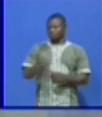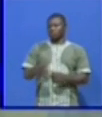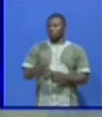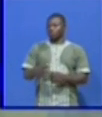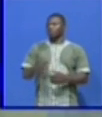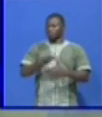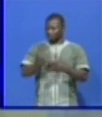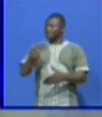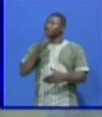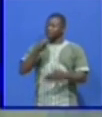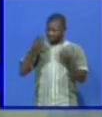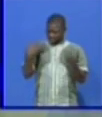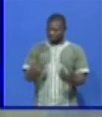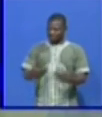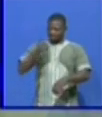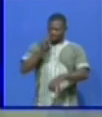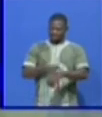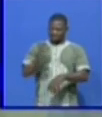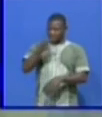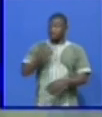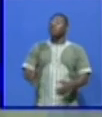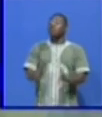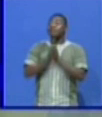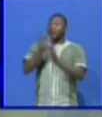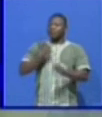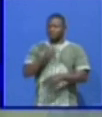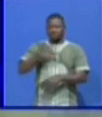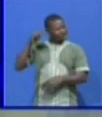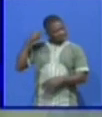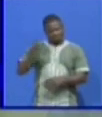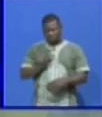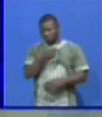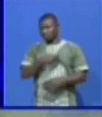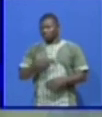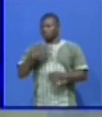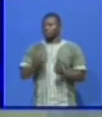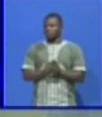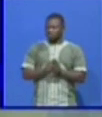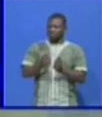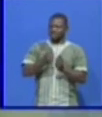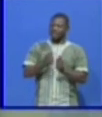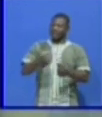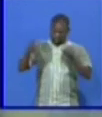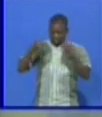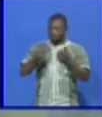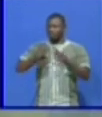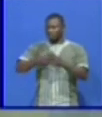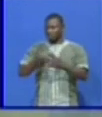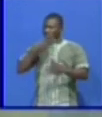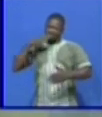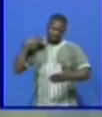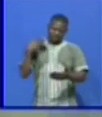temps que nous interrogeons notre histoire, nos valeurs profondes et amorcions le vrai grand tournant de cette